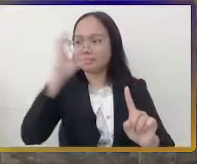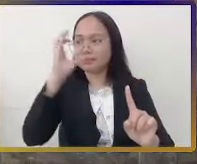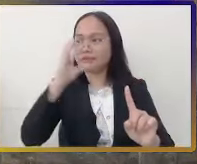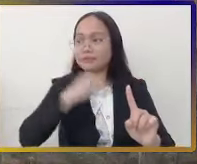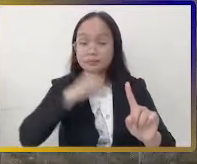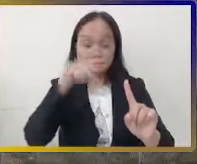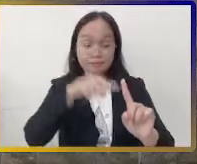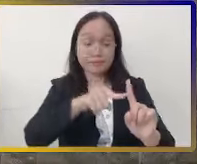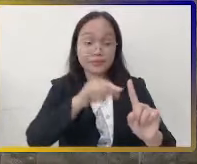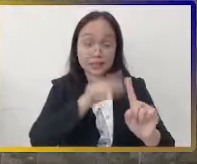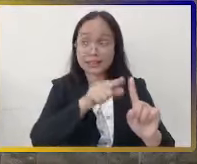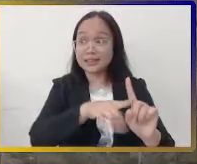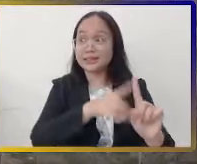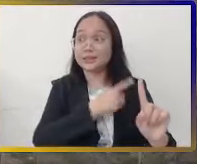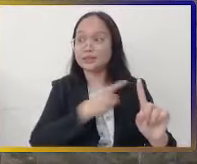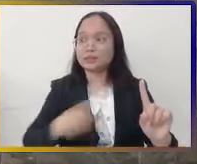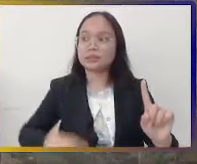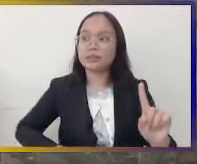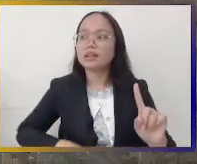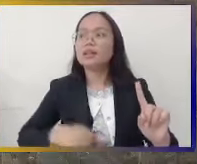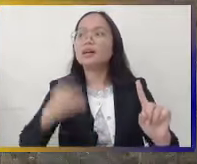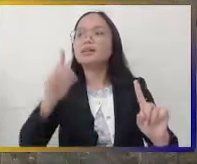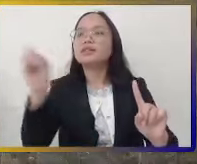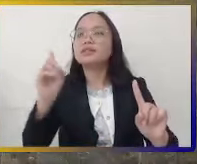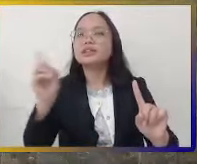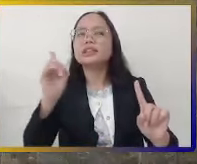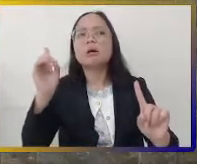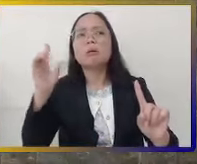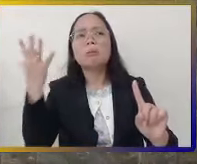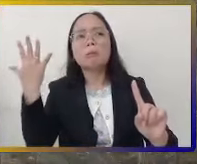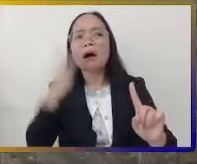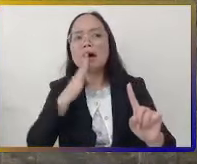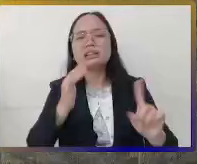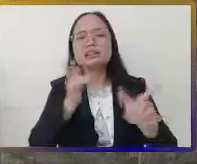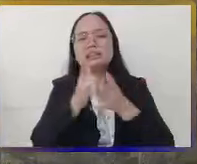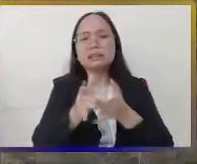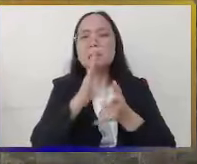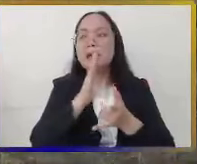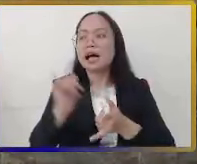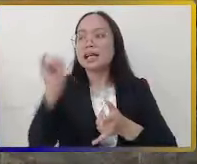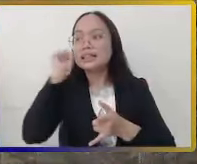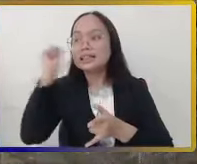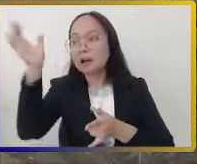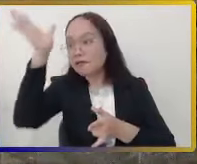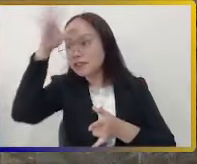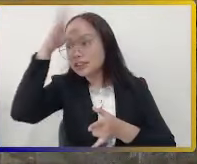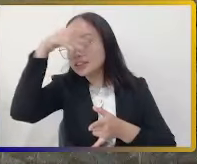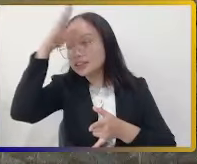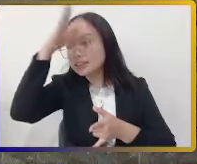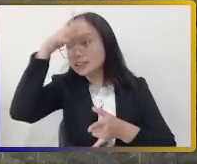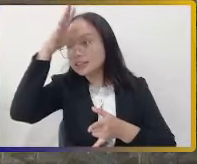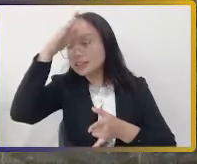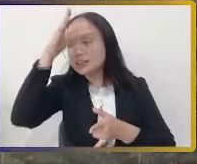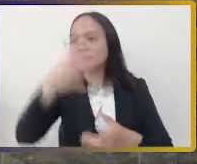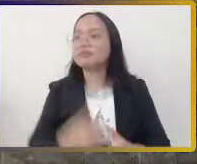He was, David was ridiculed by his father.